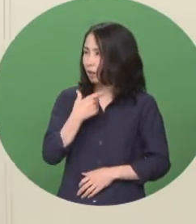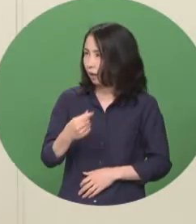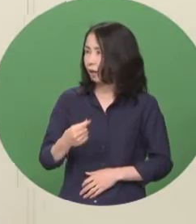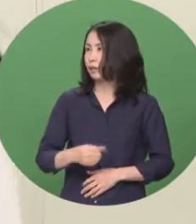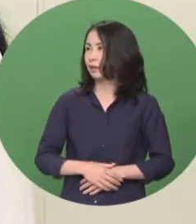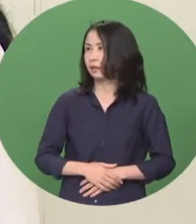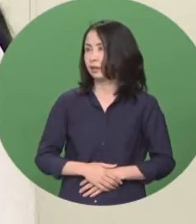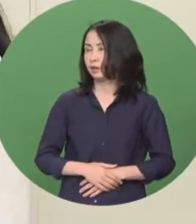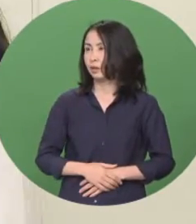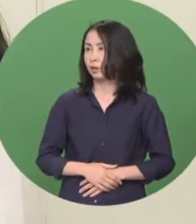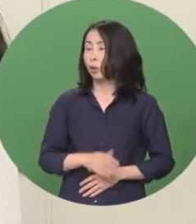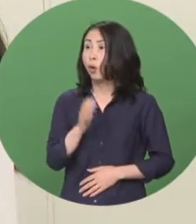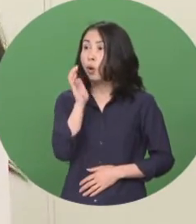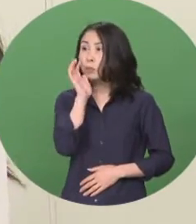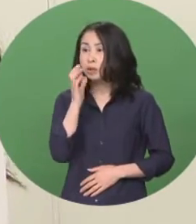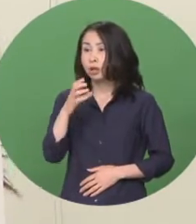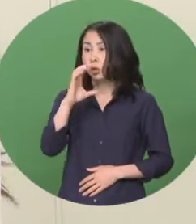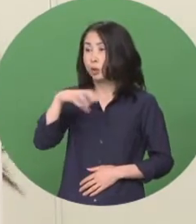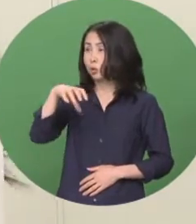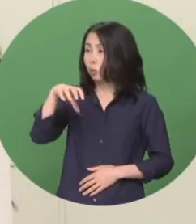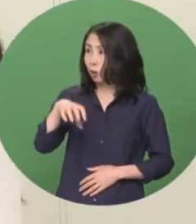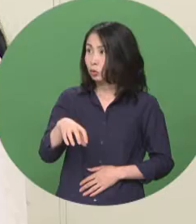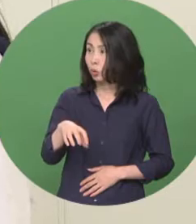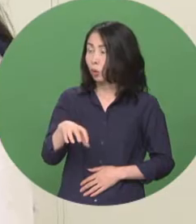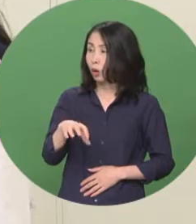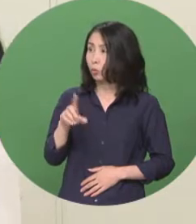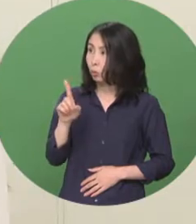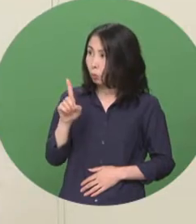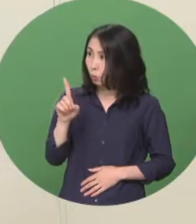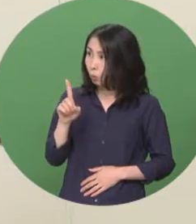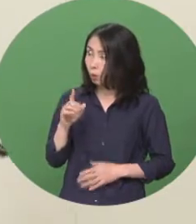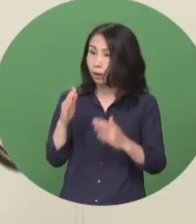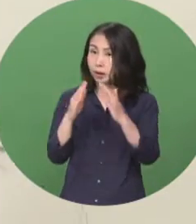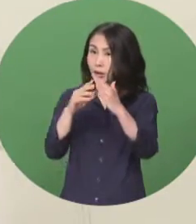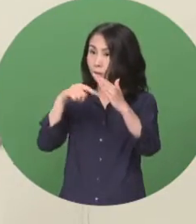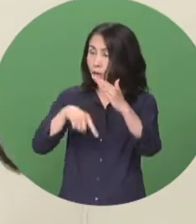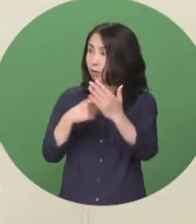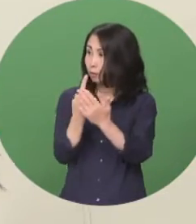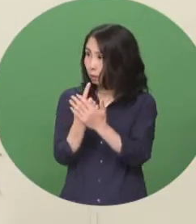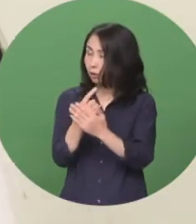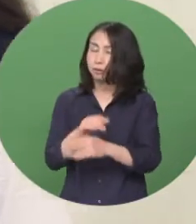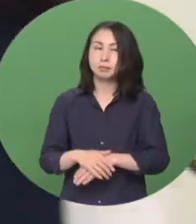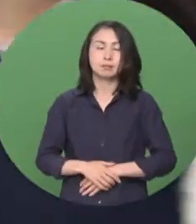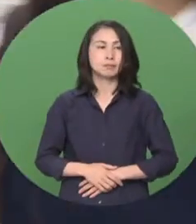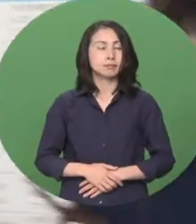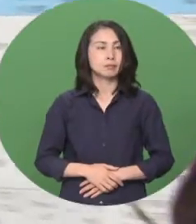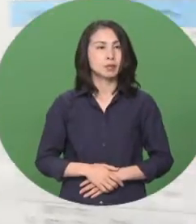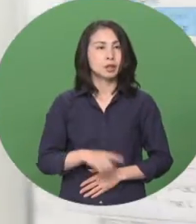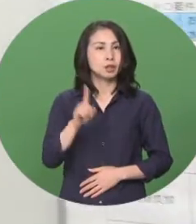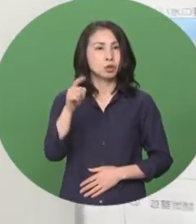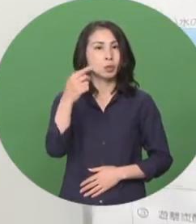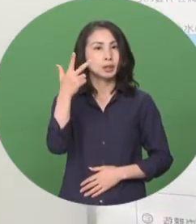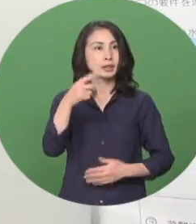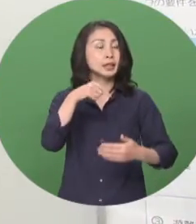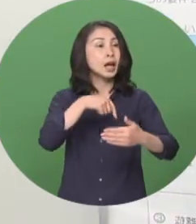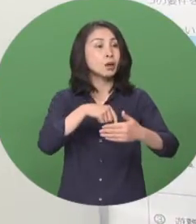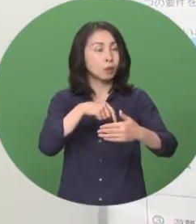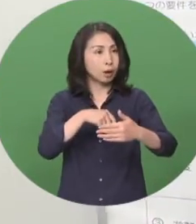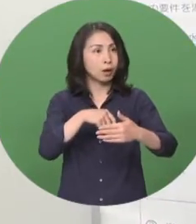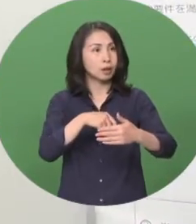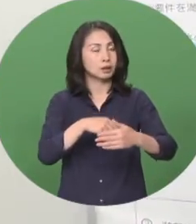。このお水が飲めるところっていうと、はいはい、やっぱりご家庭になるんですか？ いえ、生駒の市内